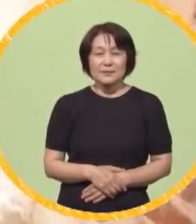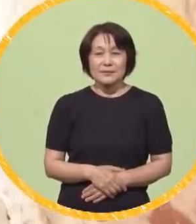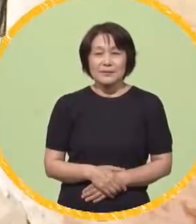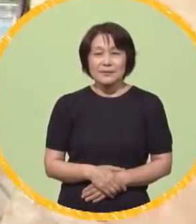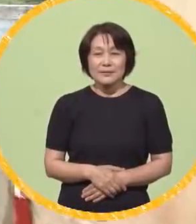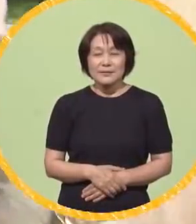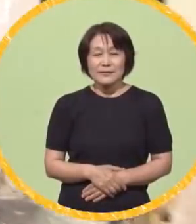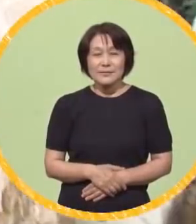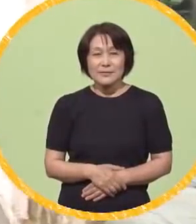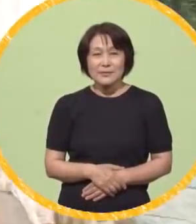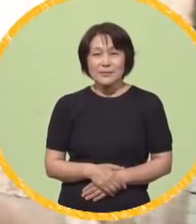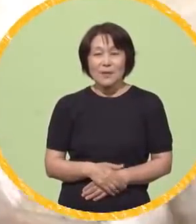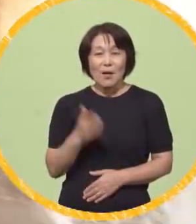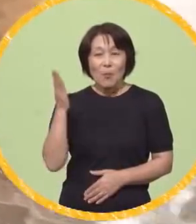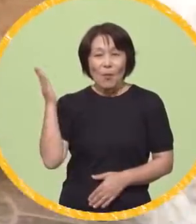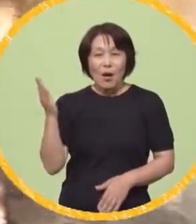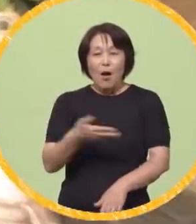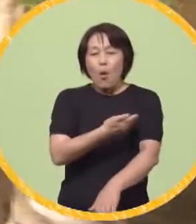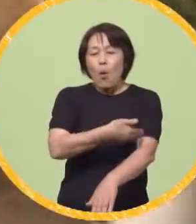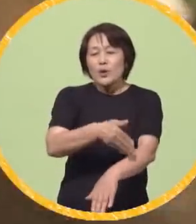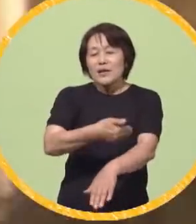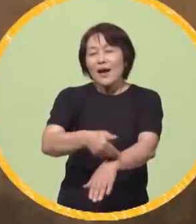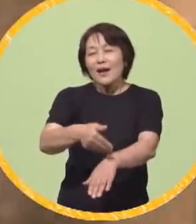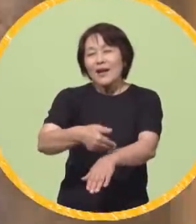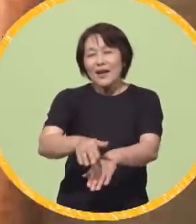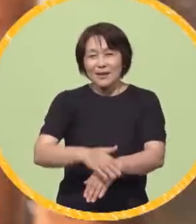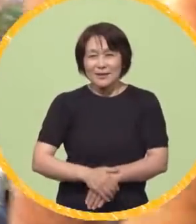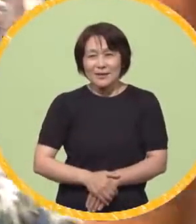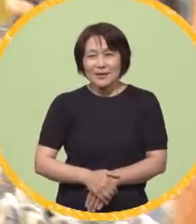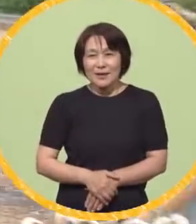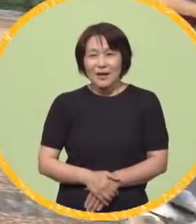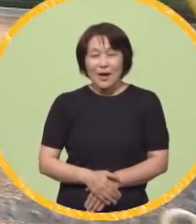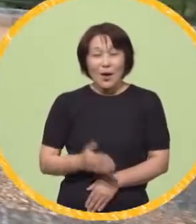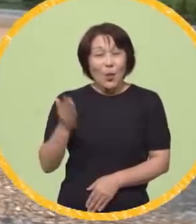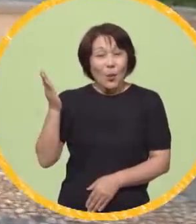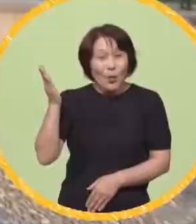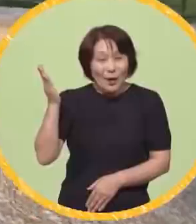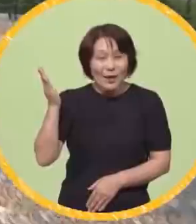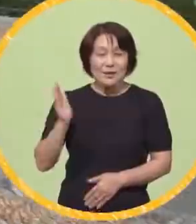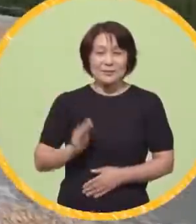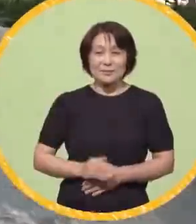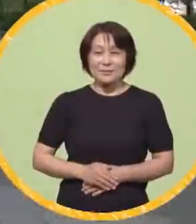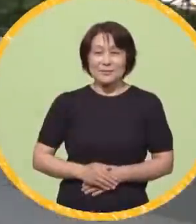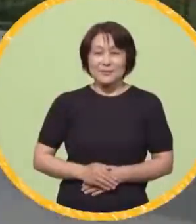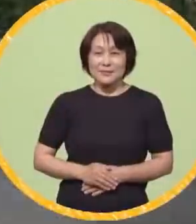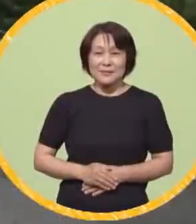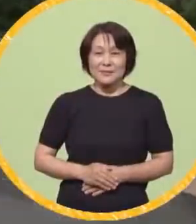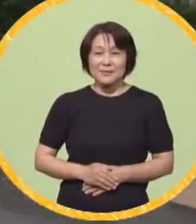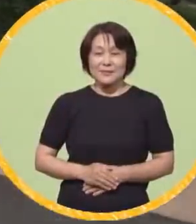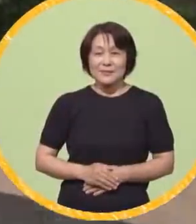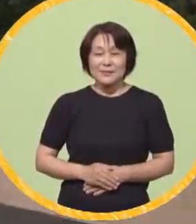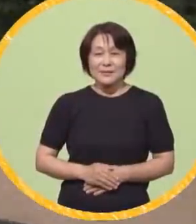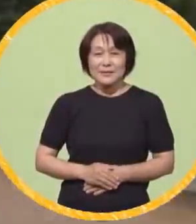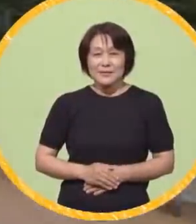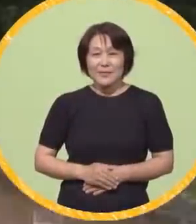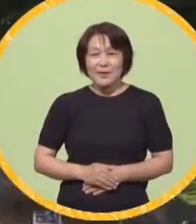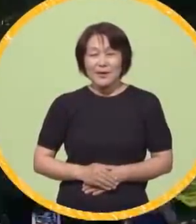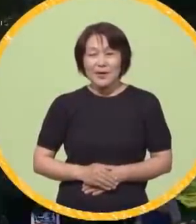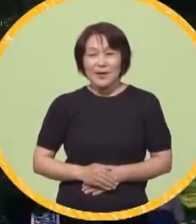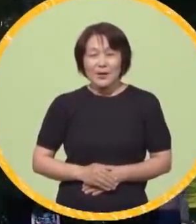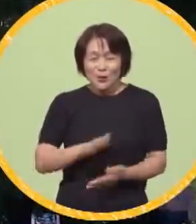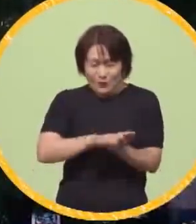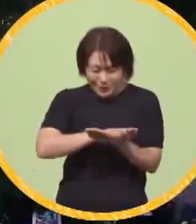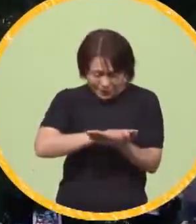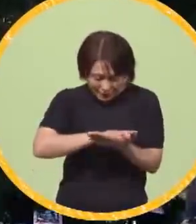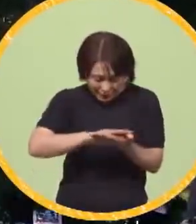もう入り口からおしゃれですよ。え、うわ、見てください、うわ、すっごい綺